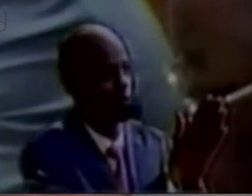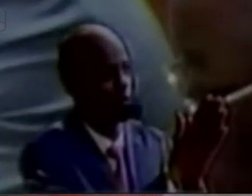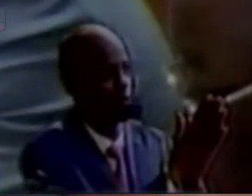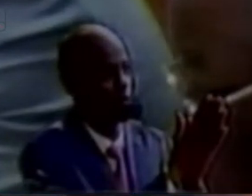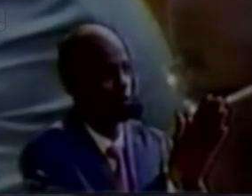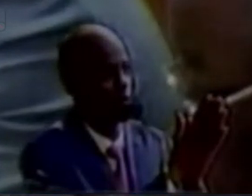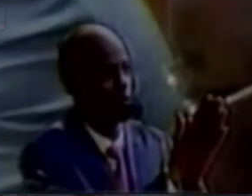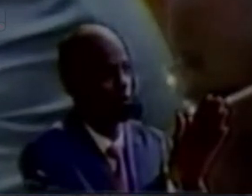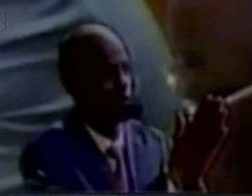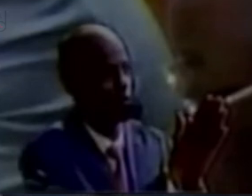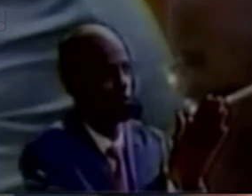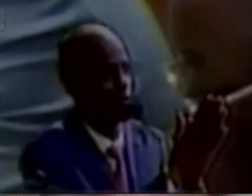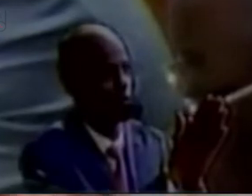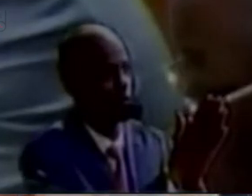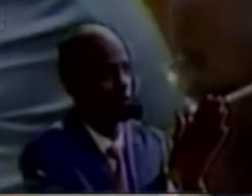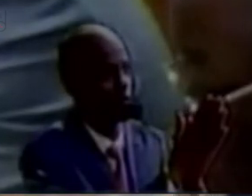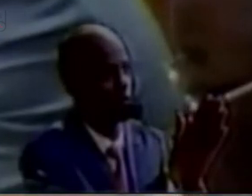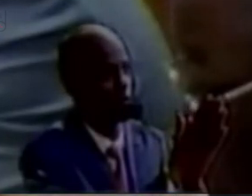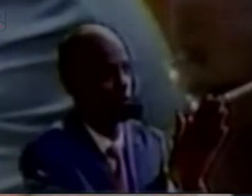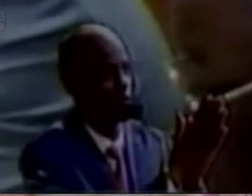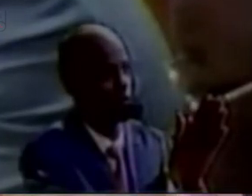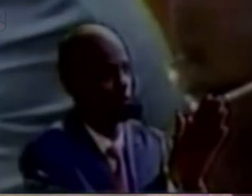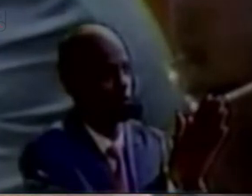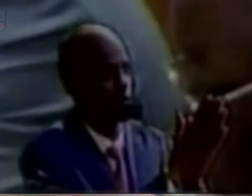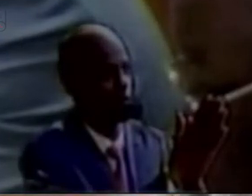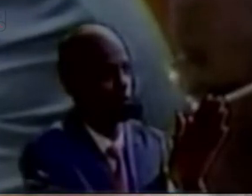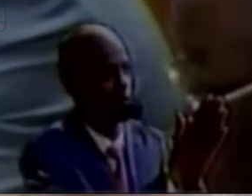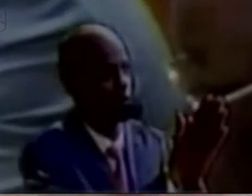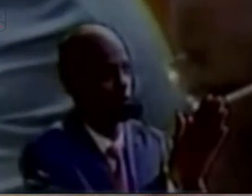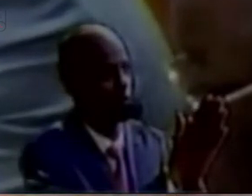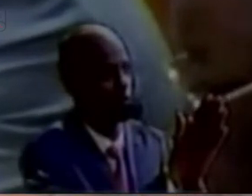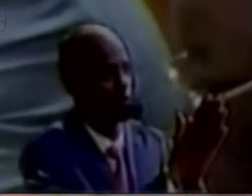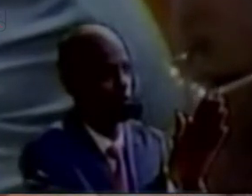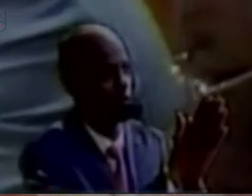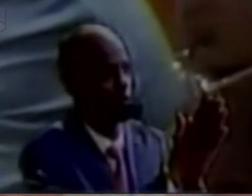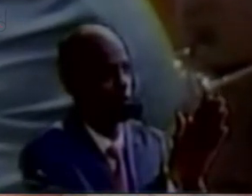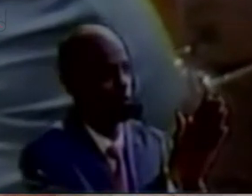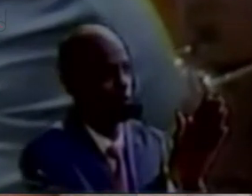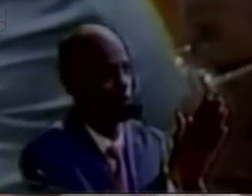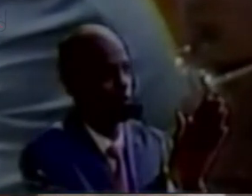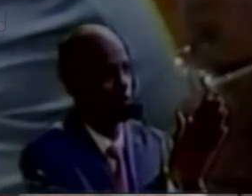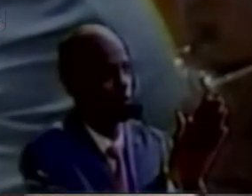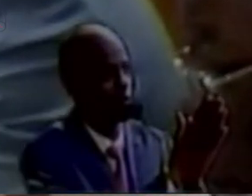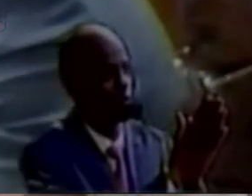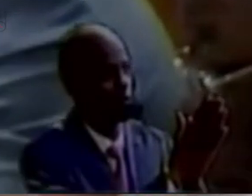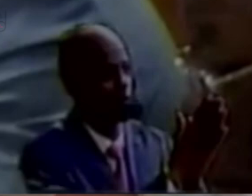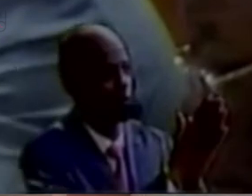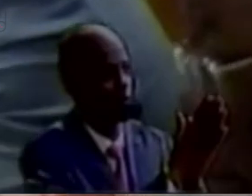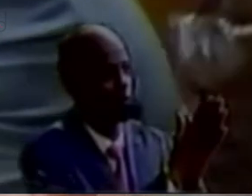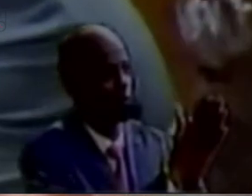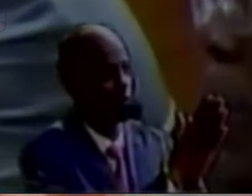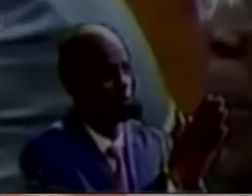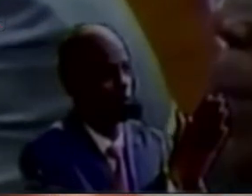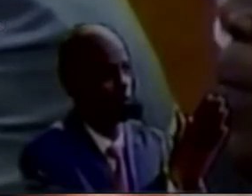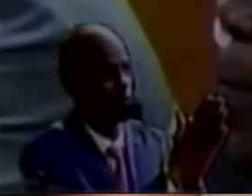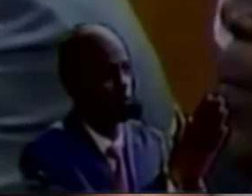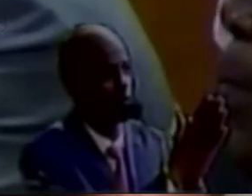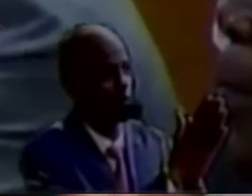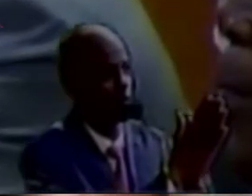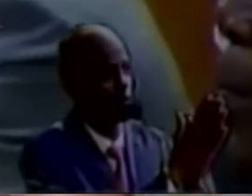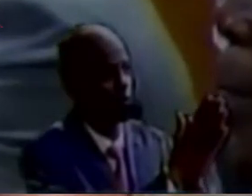provenir. Cette phase humanitaire et d'urgence est importante car elle aide les populations à se tenir